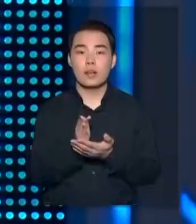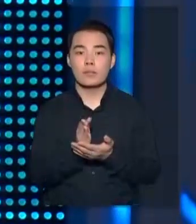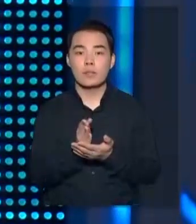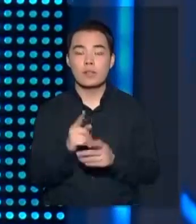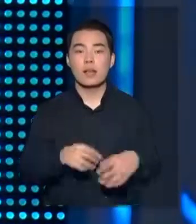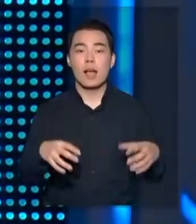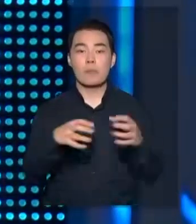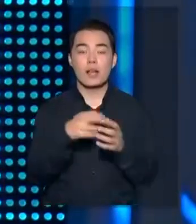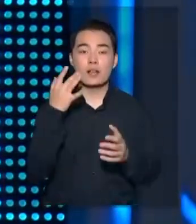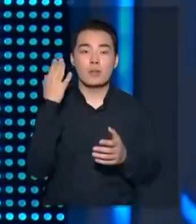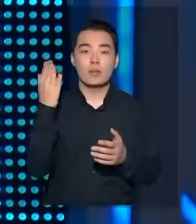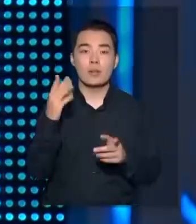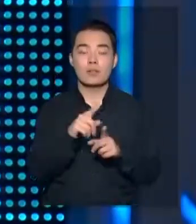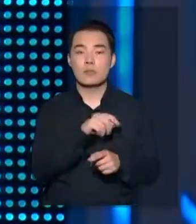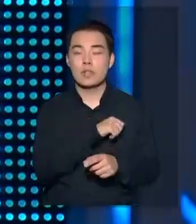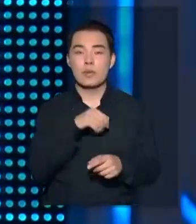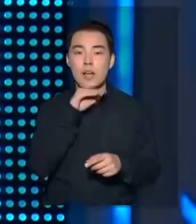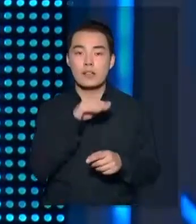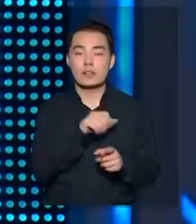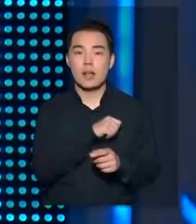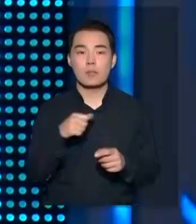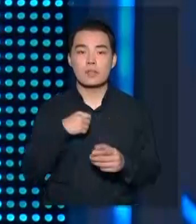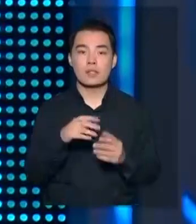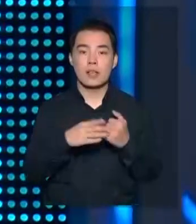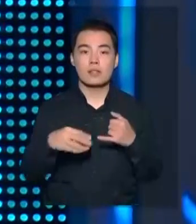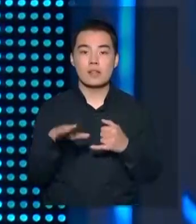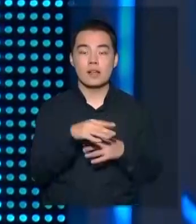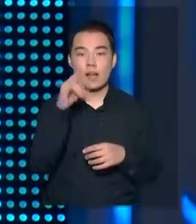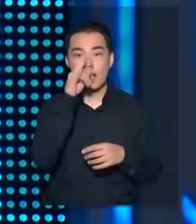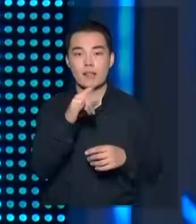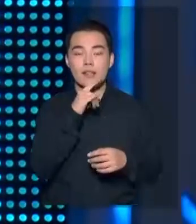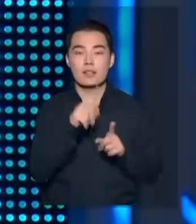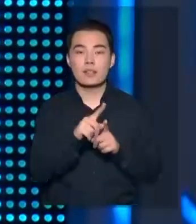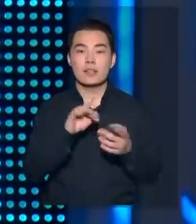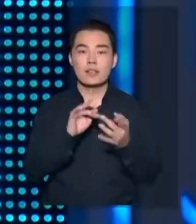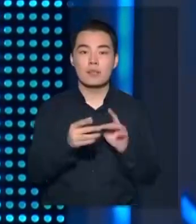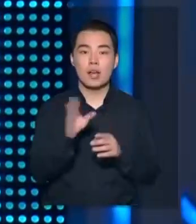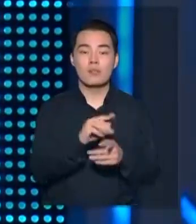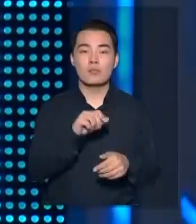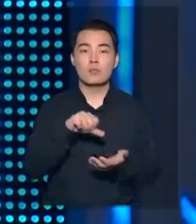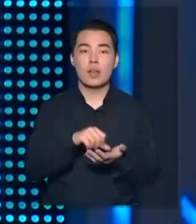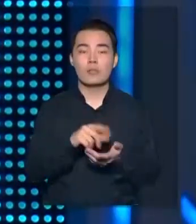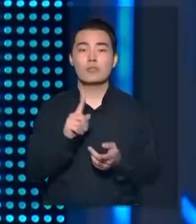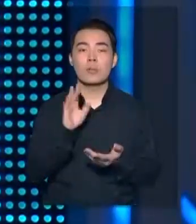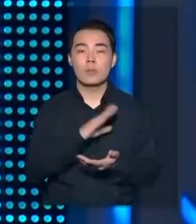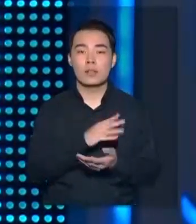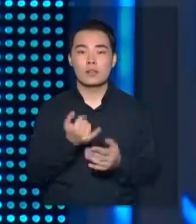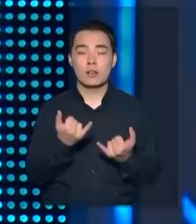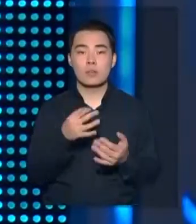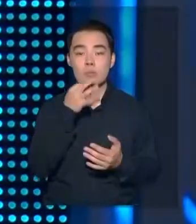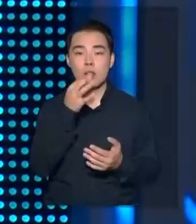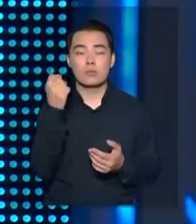Шетелдік компанияларда мықты маман болып отырғандар біздің жерлестеріміз Қазақстанның цифрлануына қатысты не дейді?